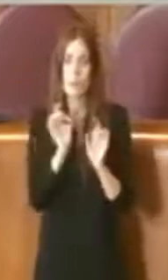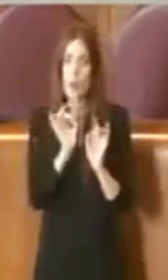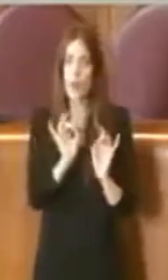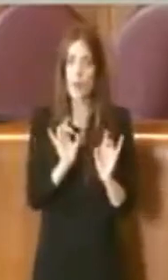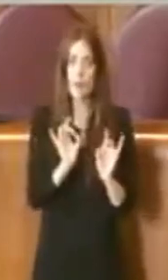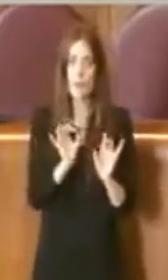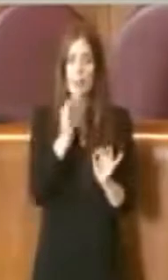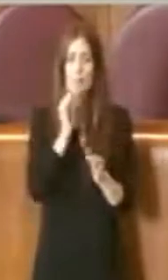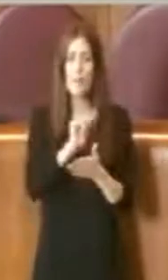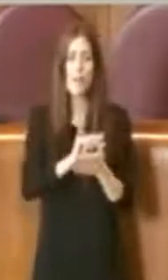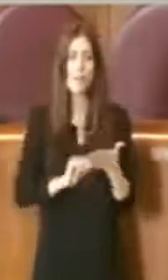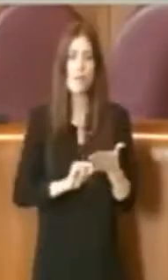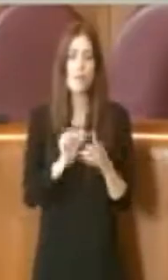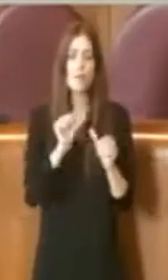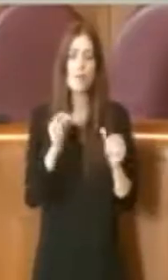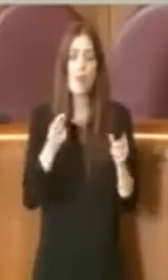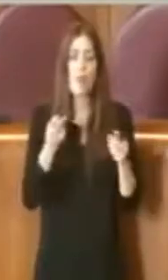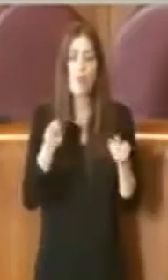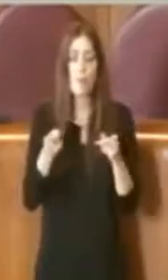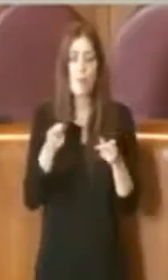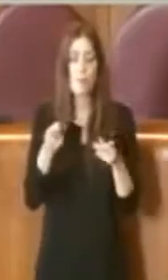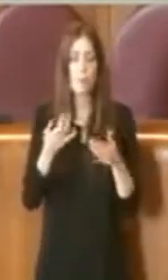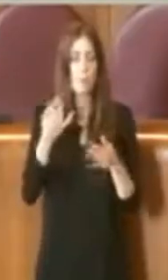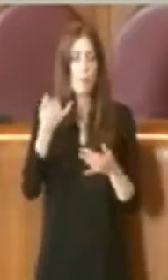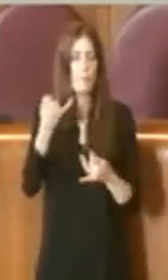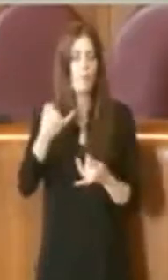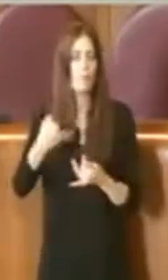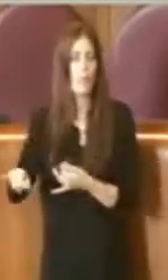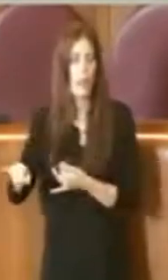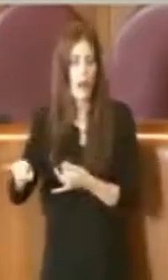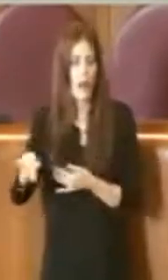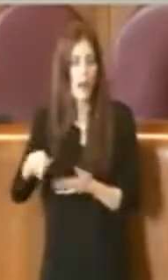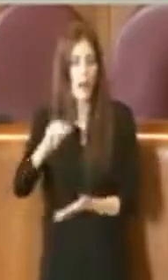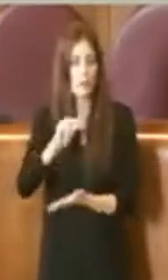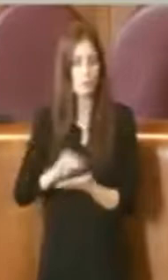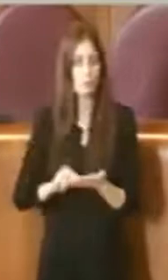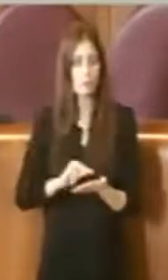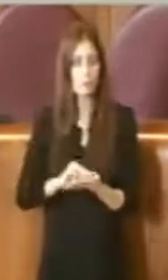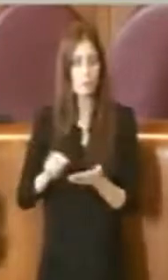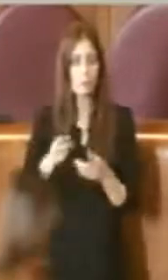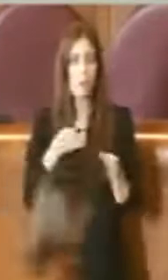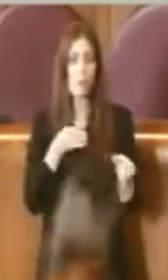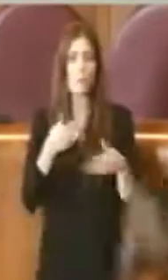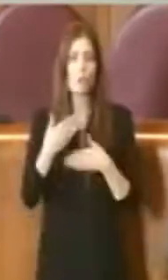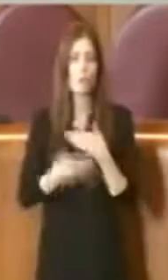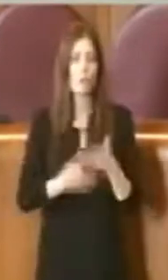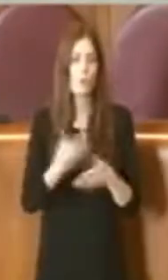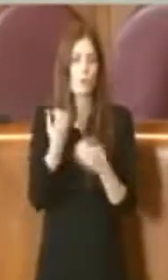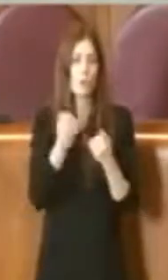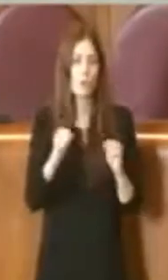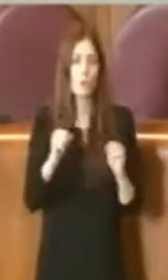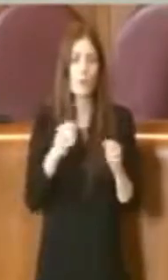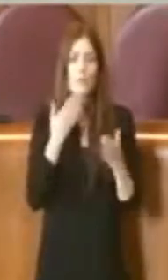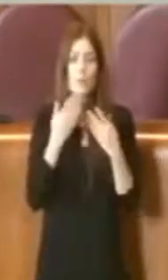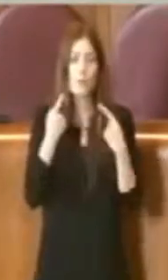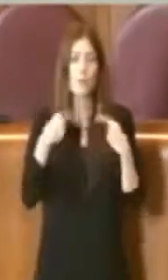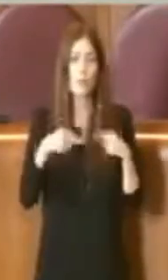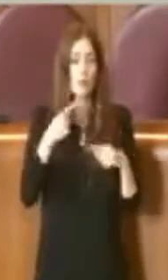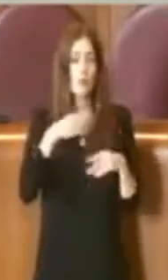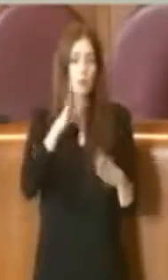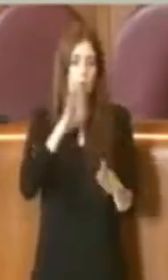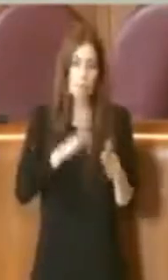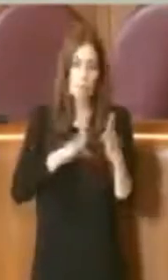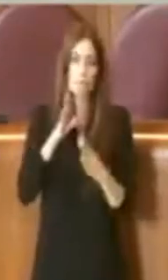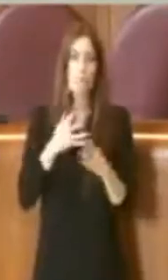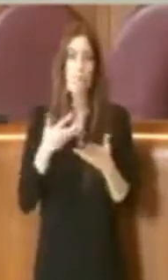voto, quindi, è solo l'atto conclusivo e finale del processo democratico. In questa Assemblea più e più volte ci siamo confrontati,